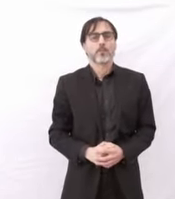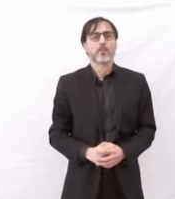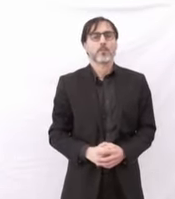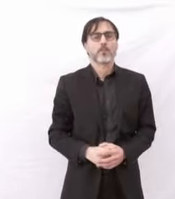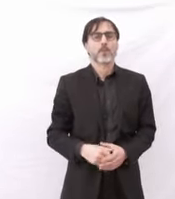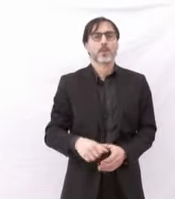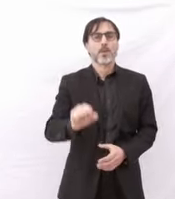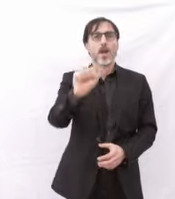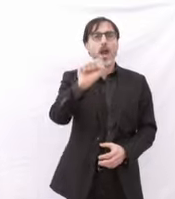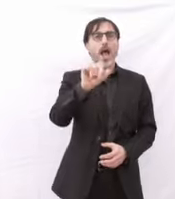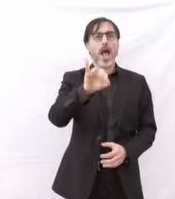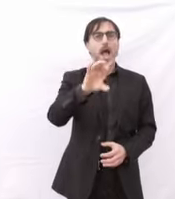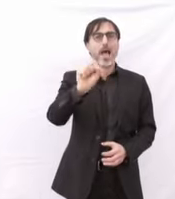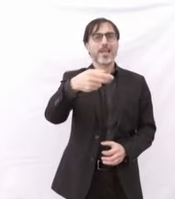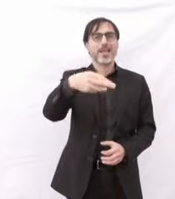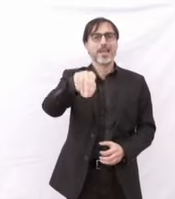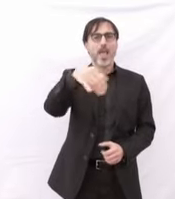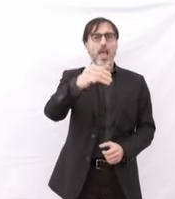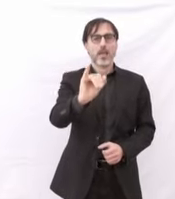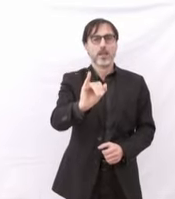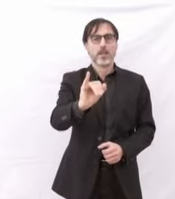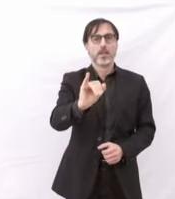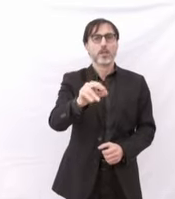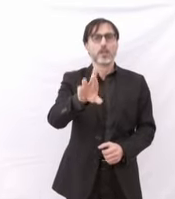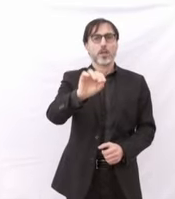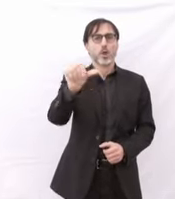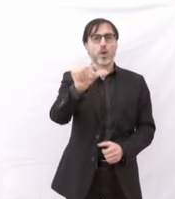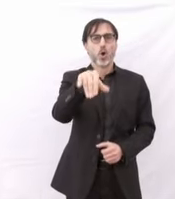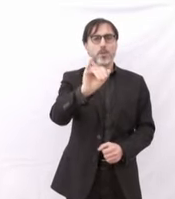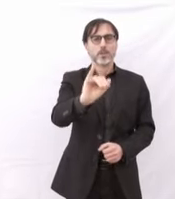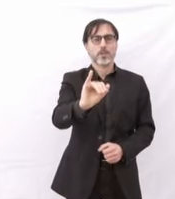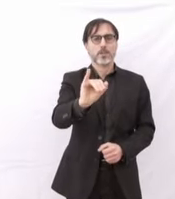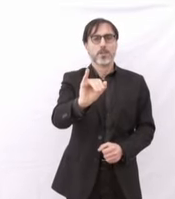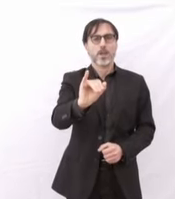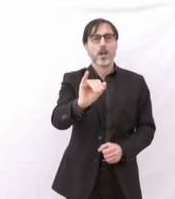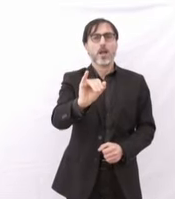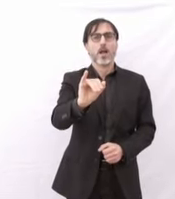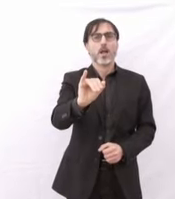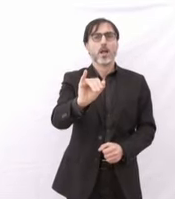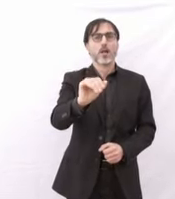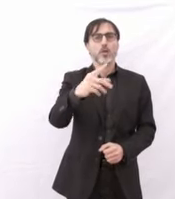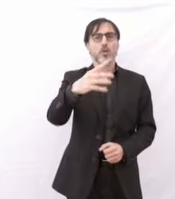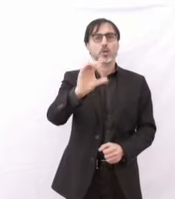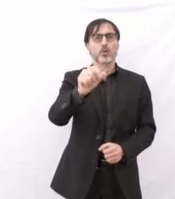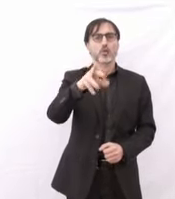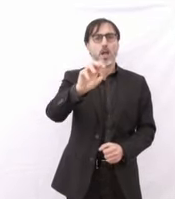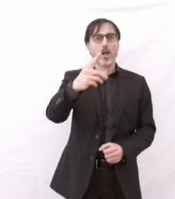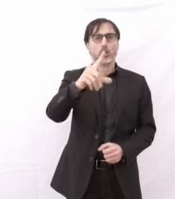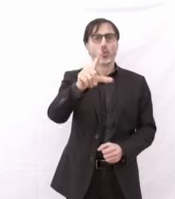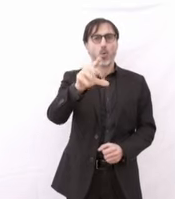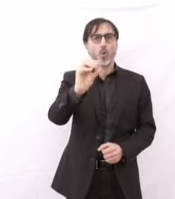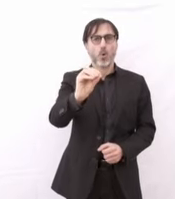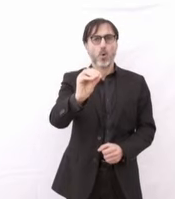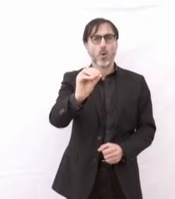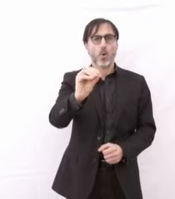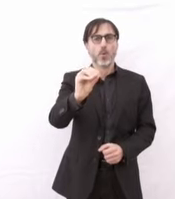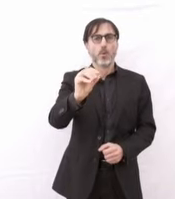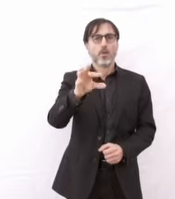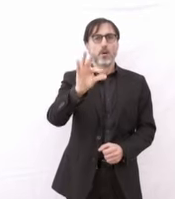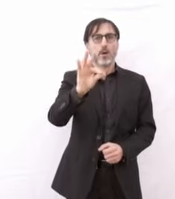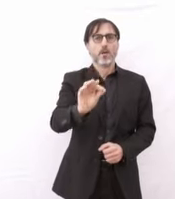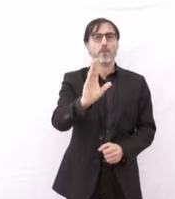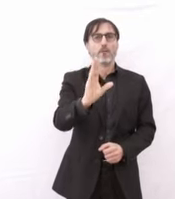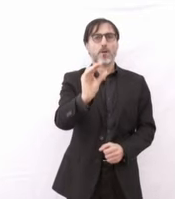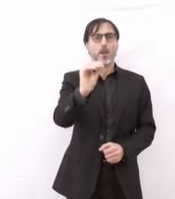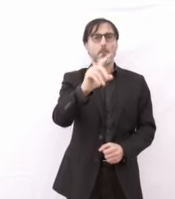Francesco Alighieri, Gabriele Rossi, Antonio Ciardullo, Ernesto